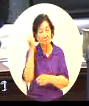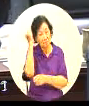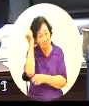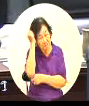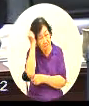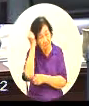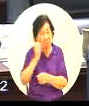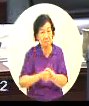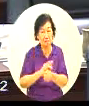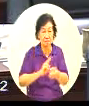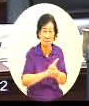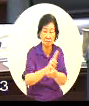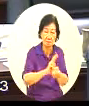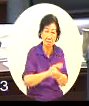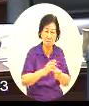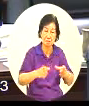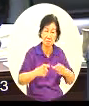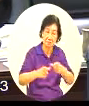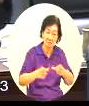车人出6%呢。